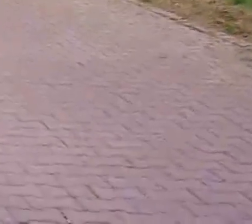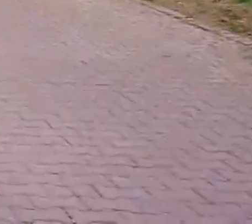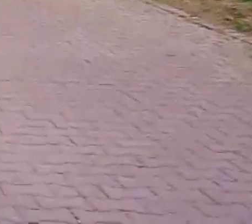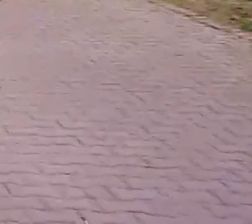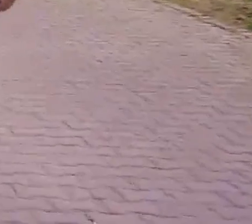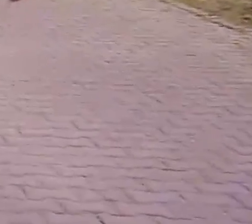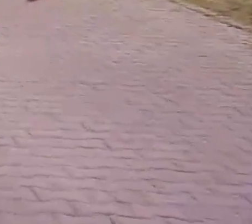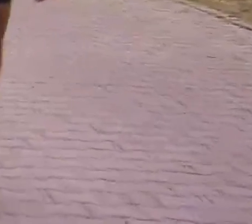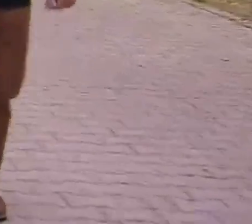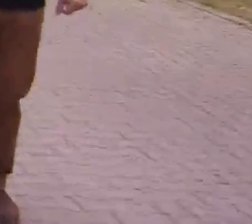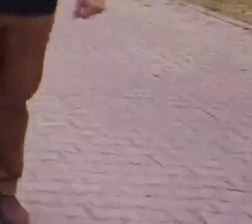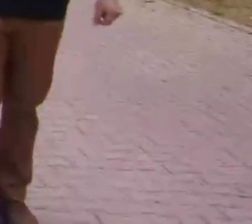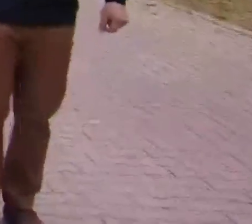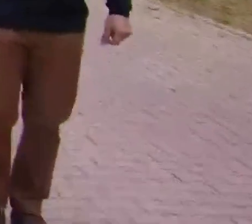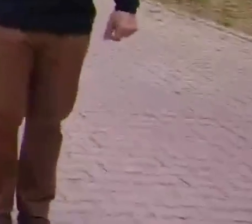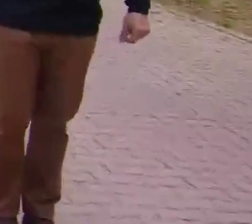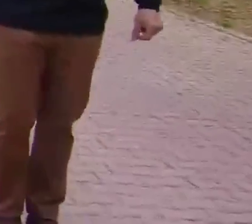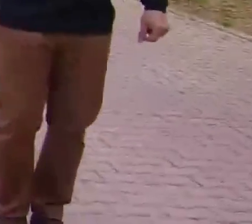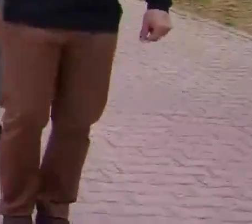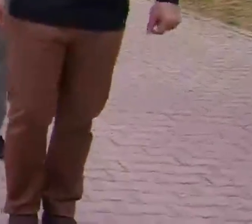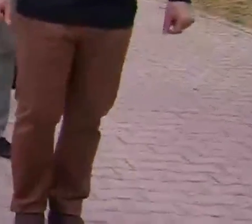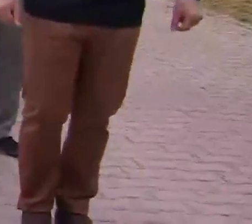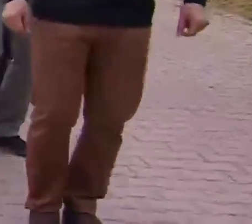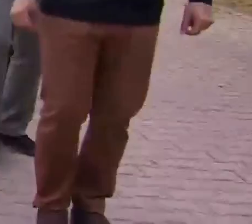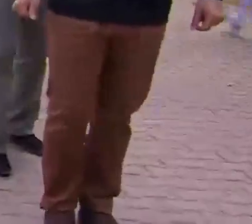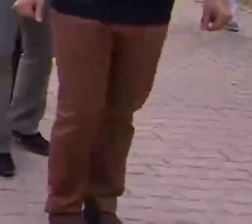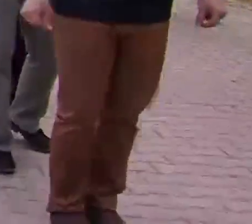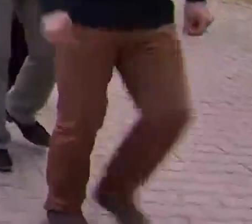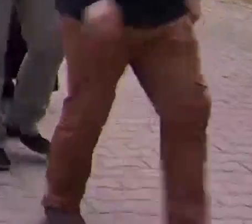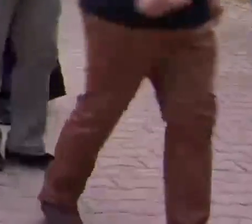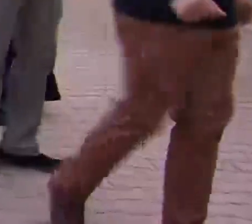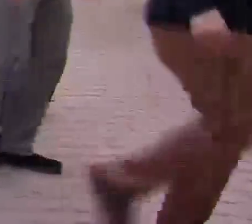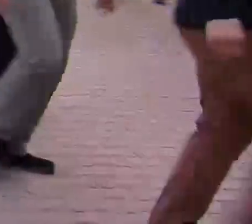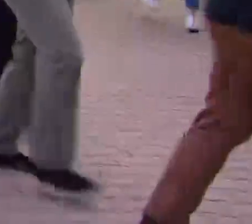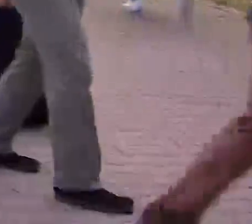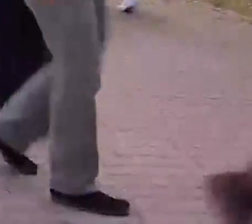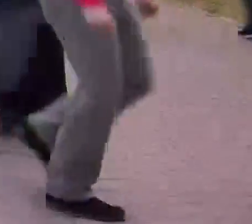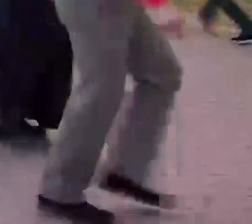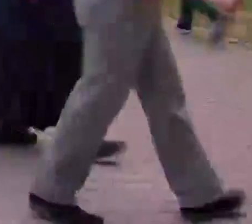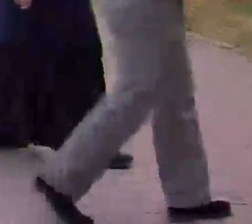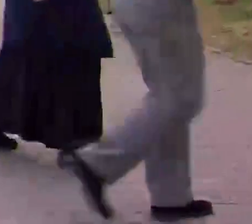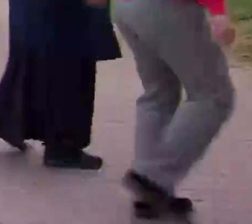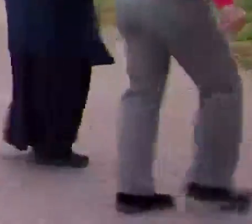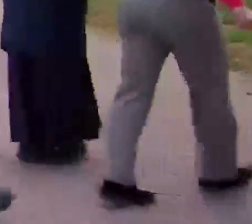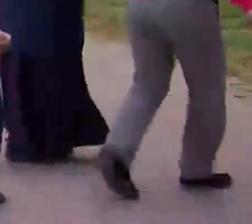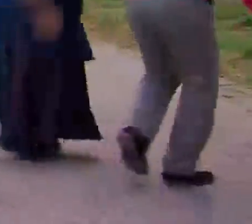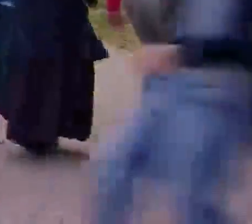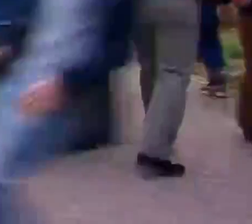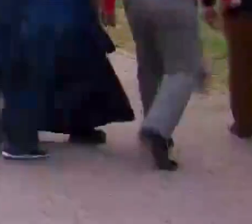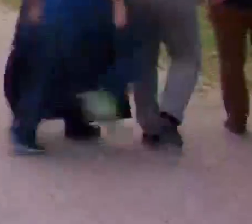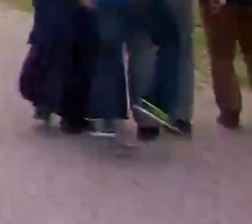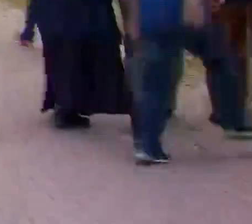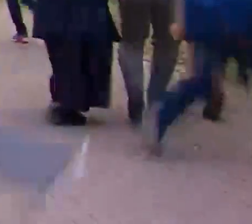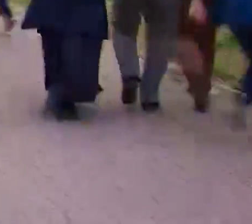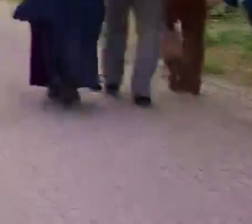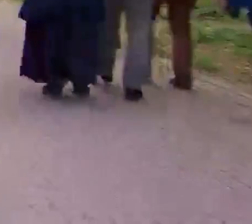tarafa geçerken diğerleri de onları takip etti, açıldılar. Profesyonel dansçılar geldi, aralarına katılıp ortamı daha da neşelendirdiler. Hareketleri daha keskin,